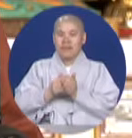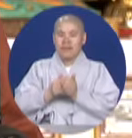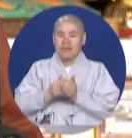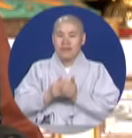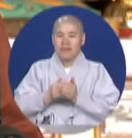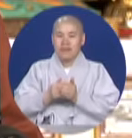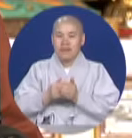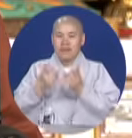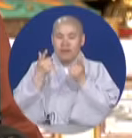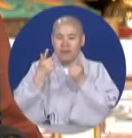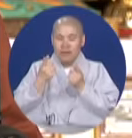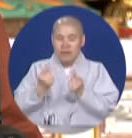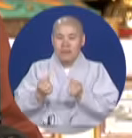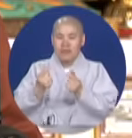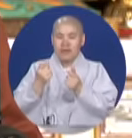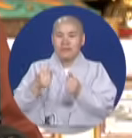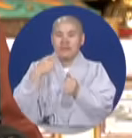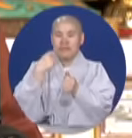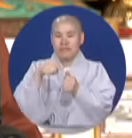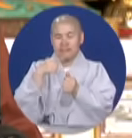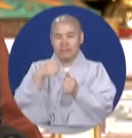그럼 그런 가르침을